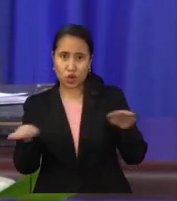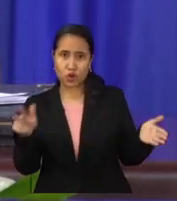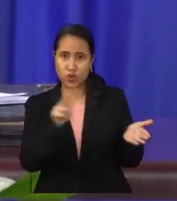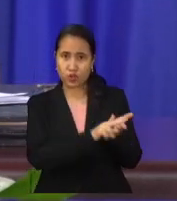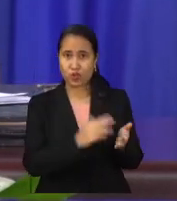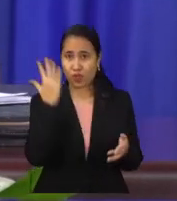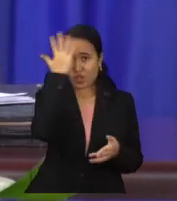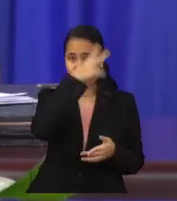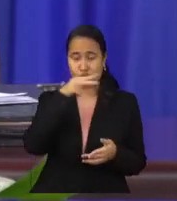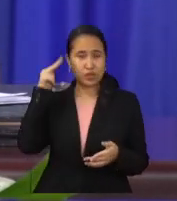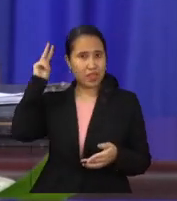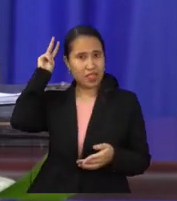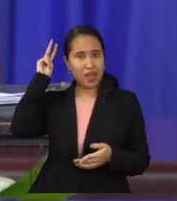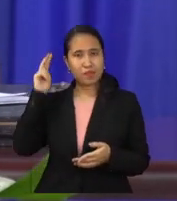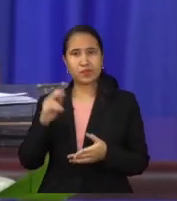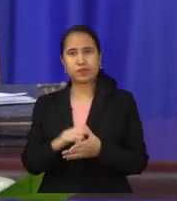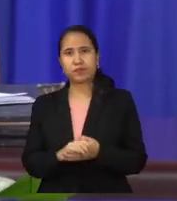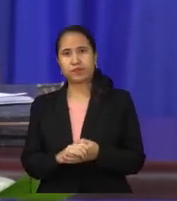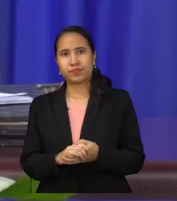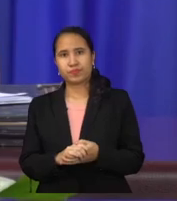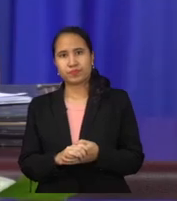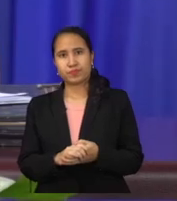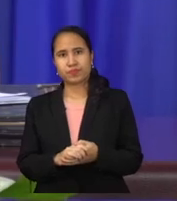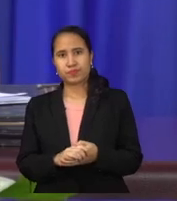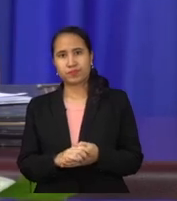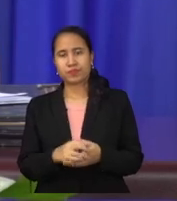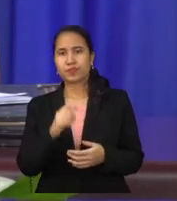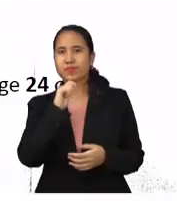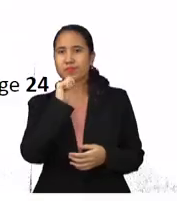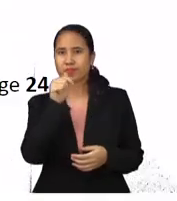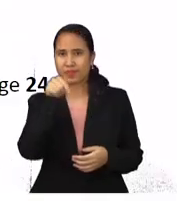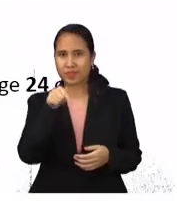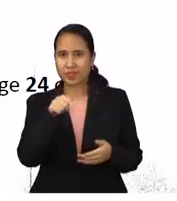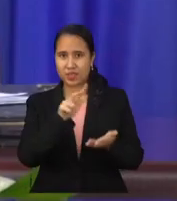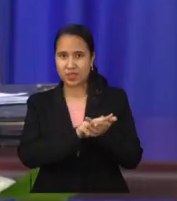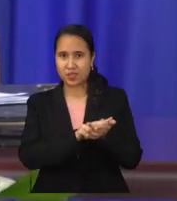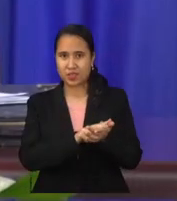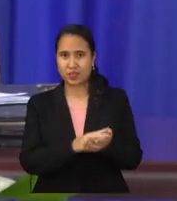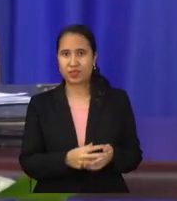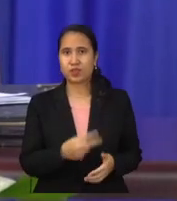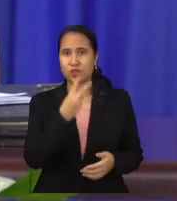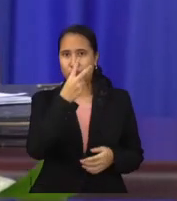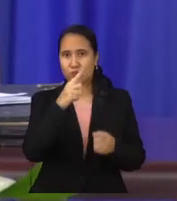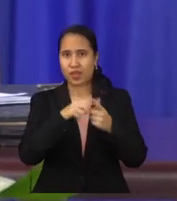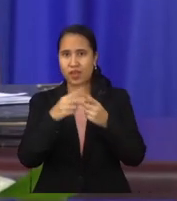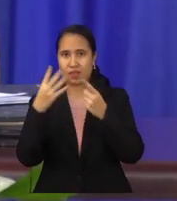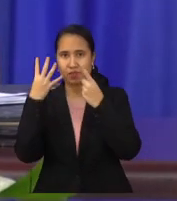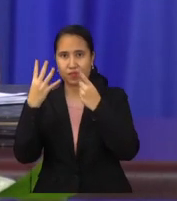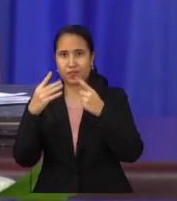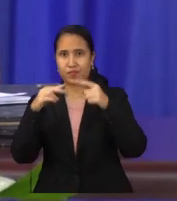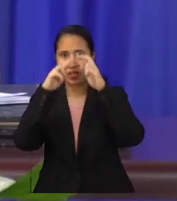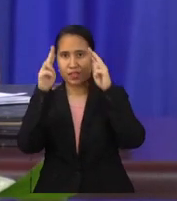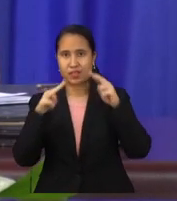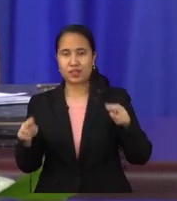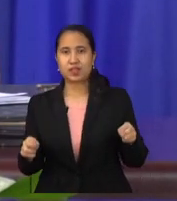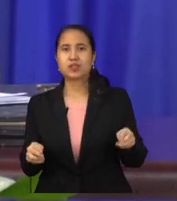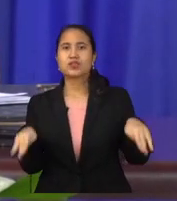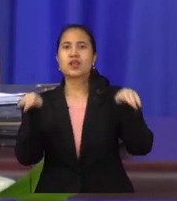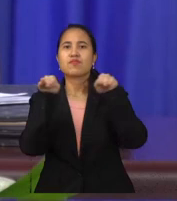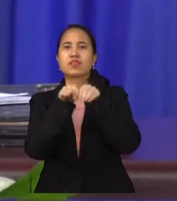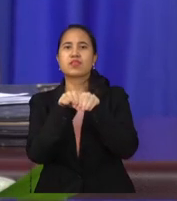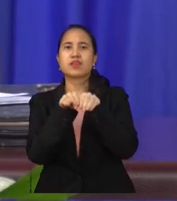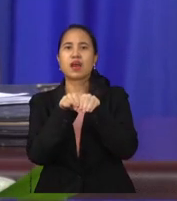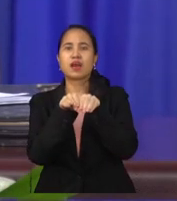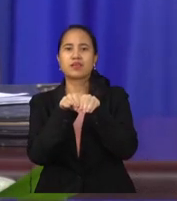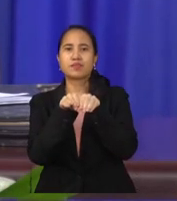van de Republiek Suriname. Dat vermelde wet in strijd is met de artikelen 2 en 14 van het Internationaal Verdrag in